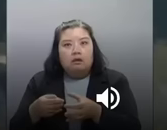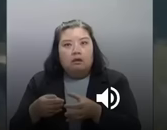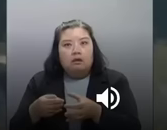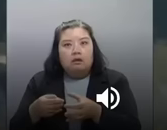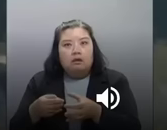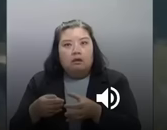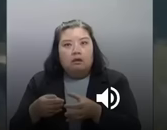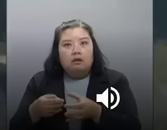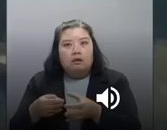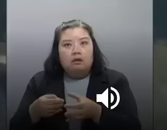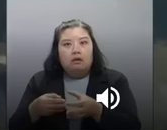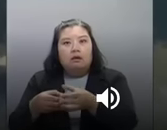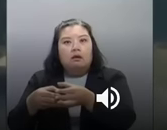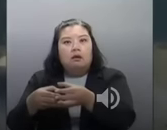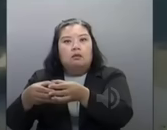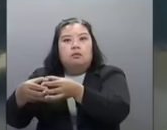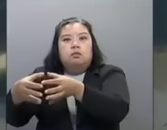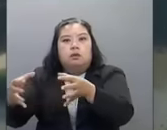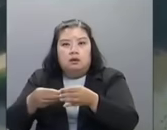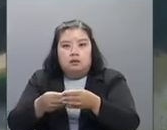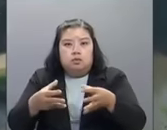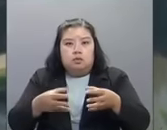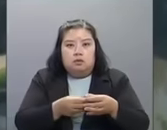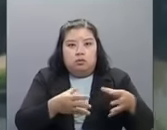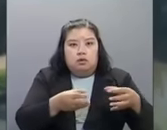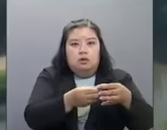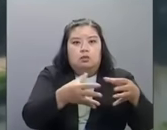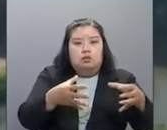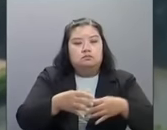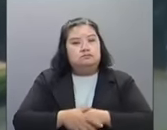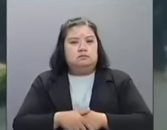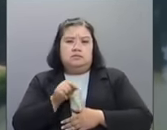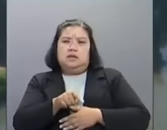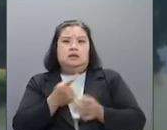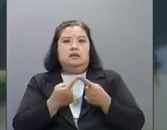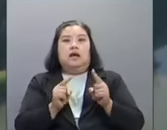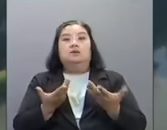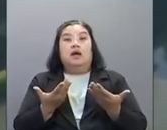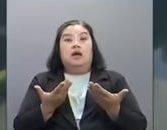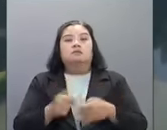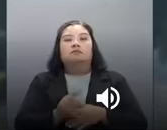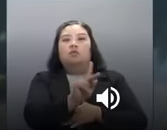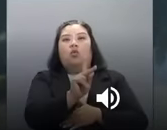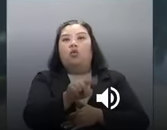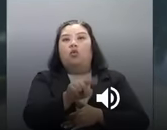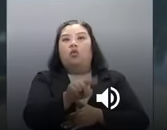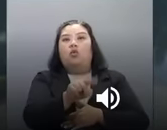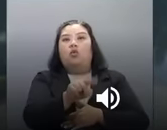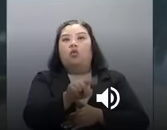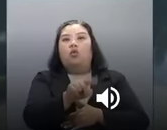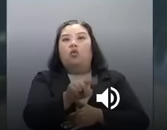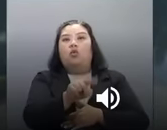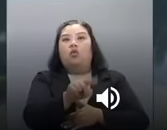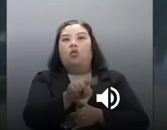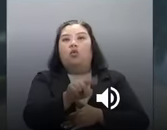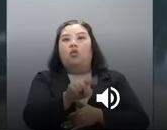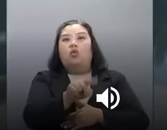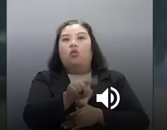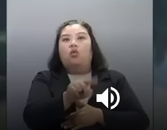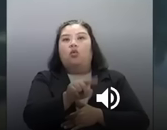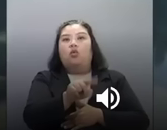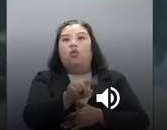สิญาเวดาบาคอเตบาบา ต่างกันของ3เมืองนี้ชเวโกโกผ่านการลงนามจากรัฐบาลเมียนมาอย่างเป็น เตเวตา